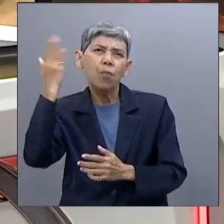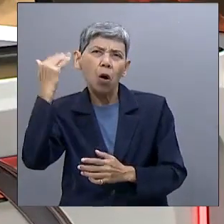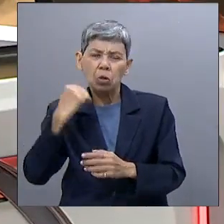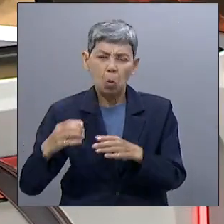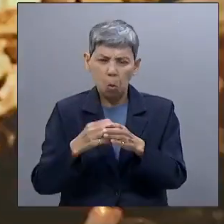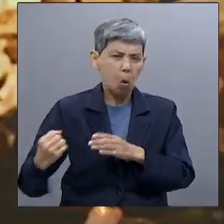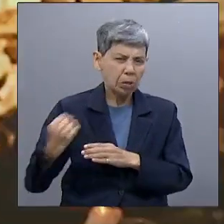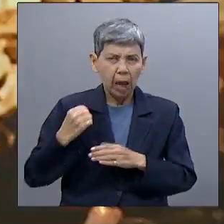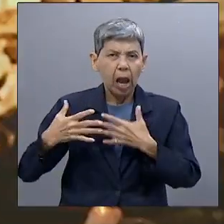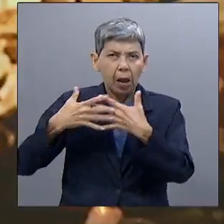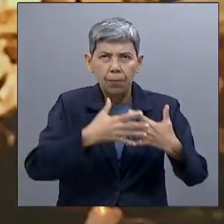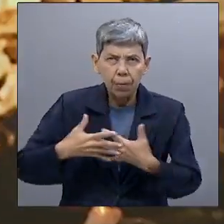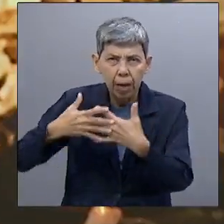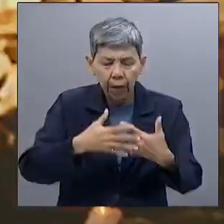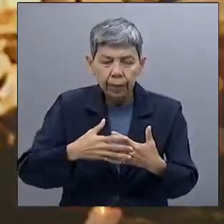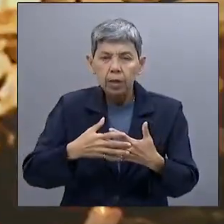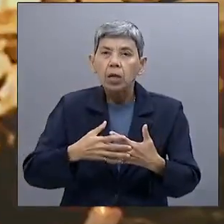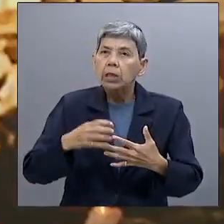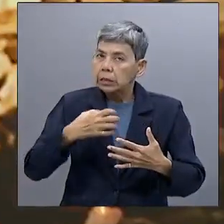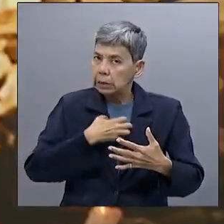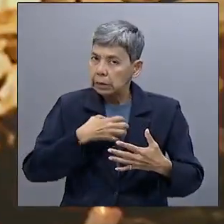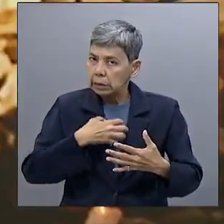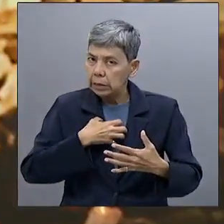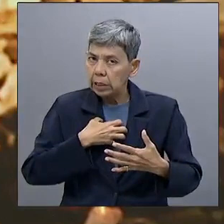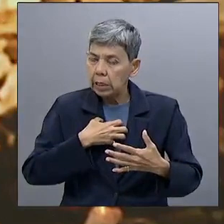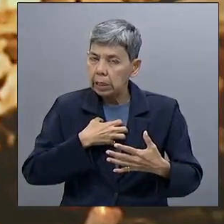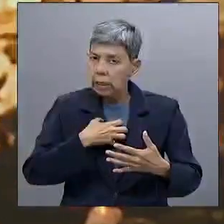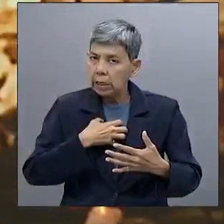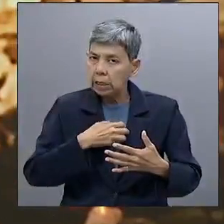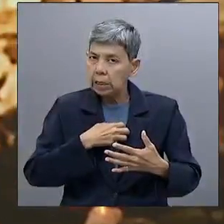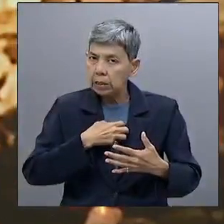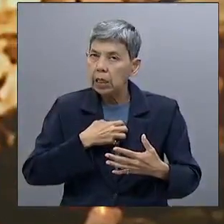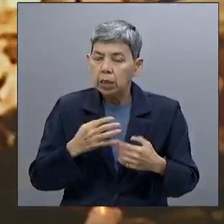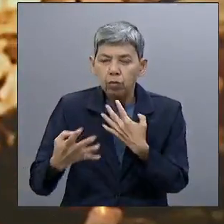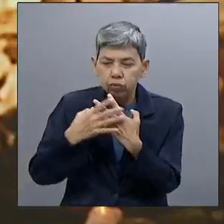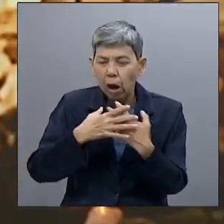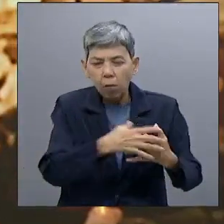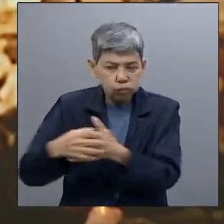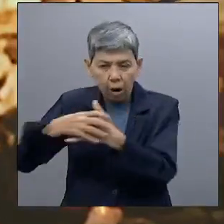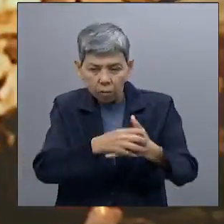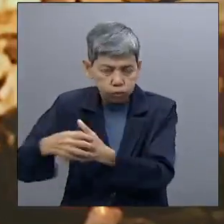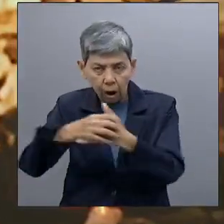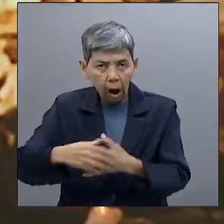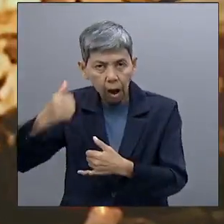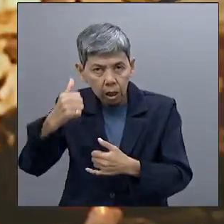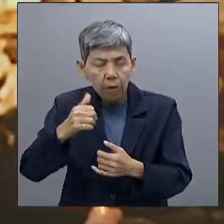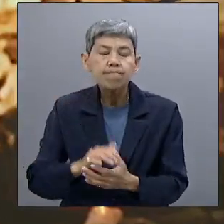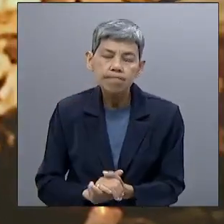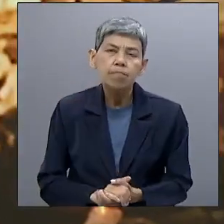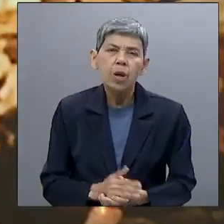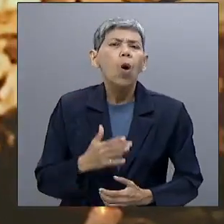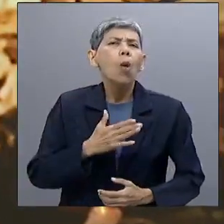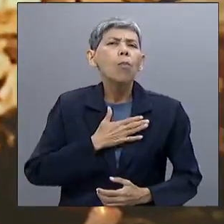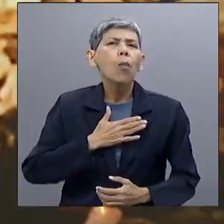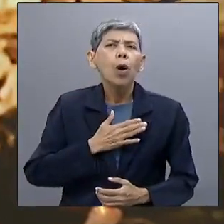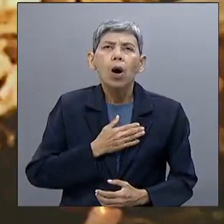แข็งที่สุดเพื่อที่จะไปช่วงชิงเฉลยตัวประกันใช่ไหมเพราะฉะนั้นผมว่า